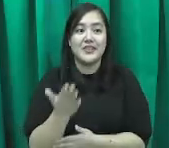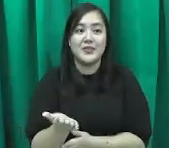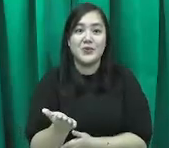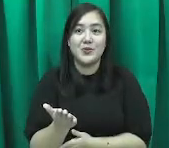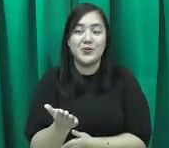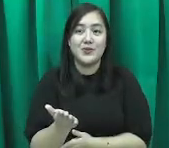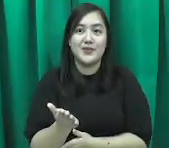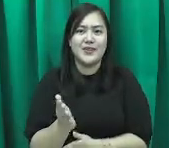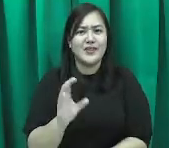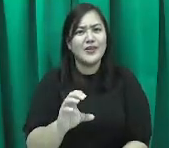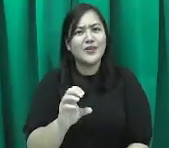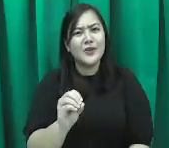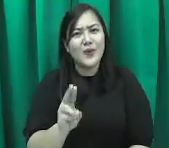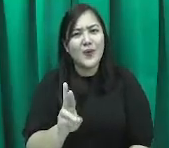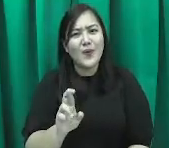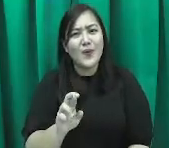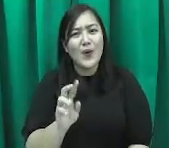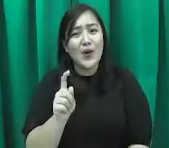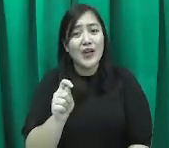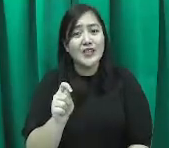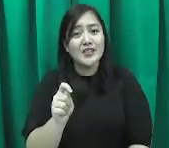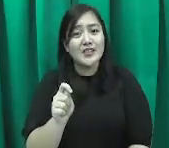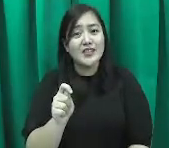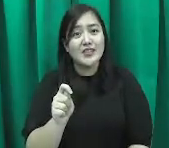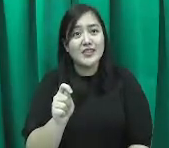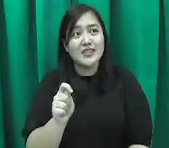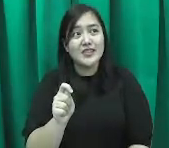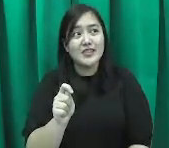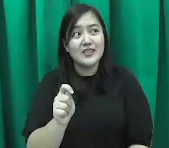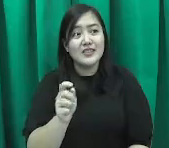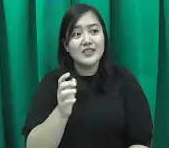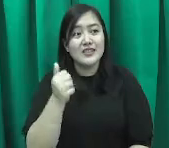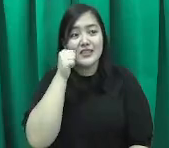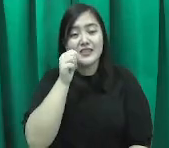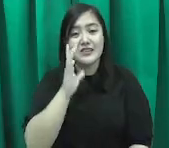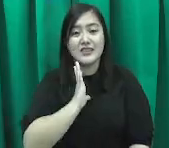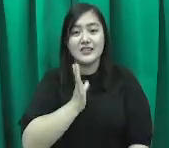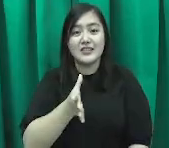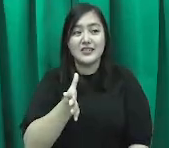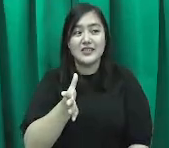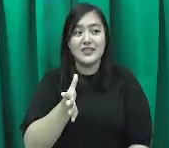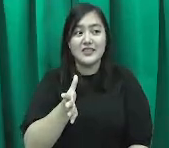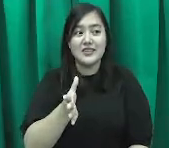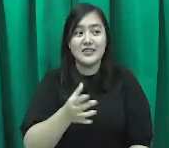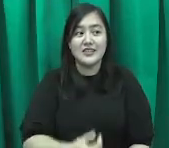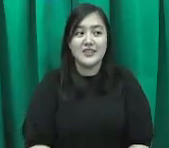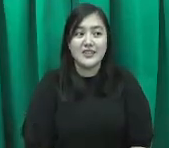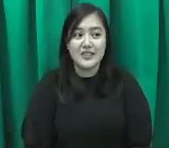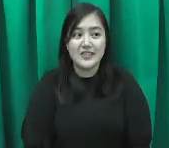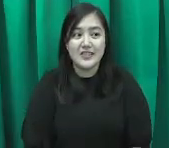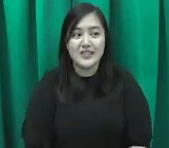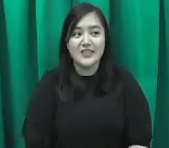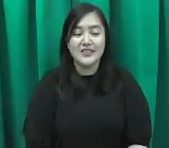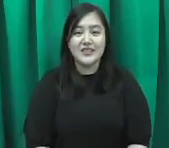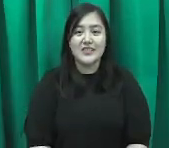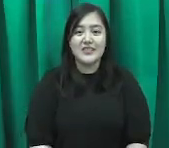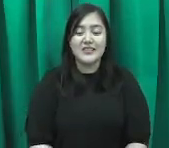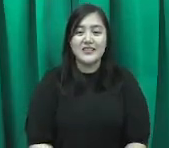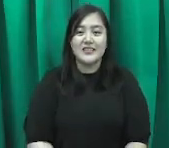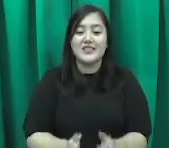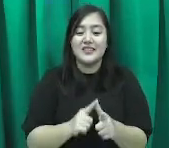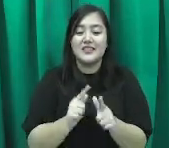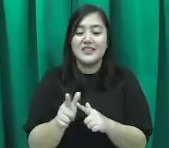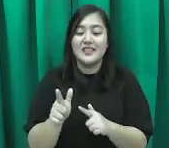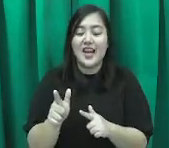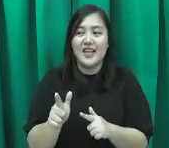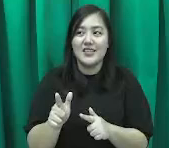niyo mangyari? Gusto niyo mangyari sa pamilya. Yan ang kagandahan dito. Pag hindi gusto ng babae yung nilatag mo, yun o, di wala. Na. Sensyahan na. Busted. O,